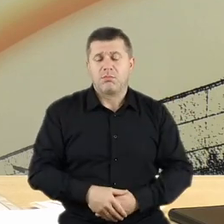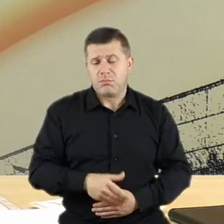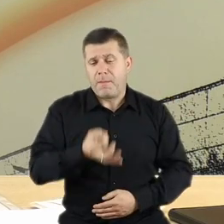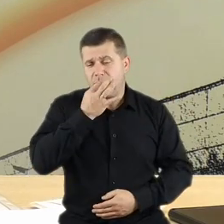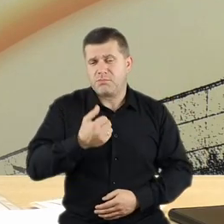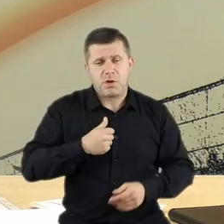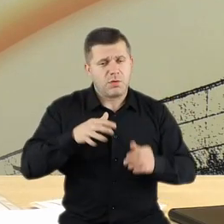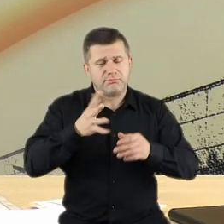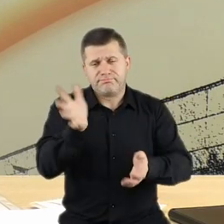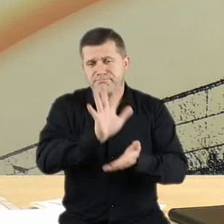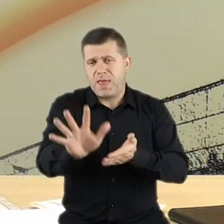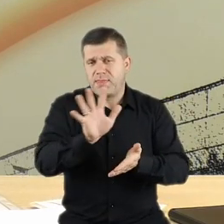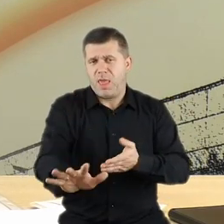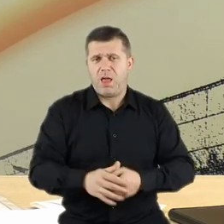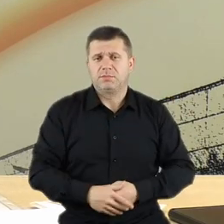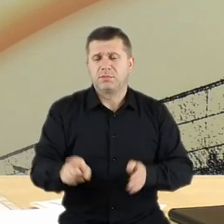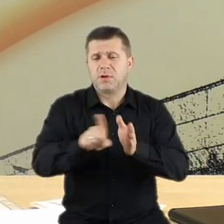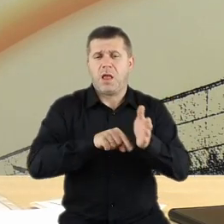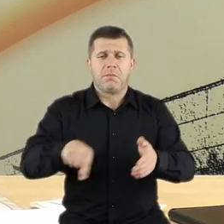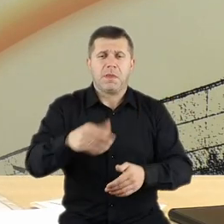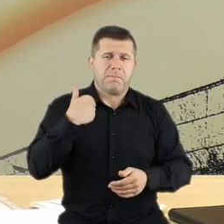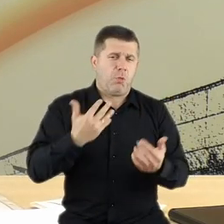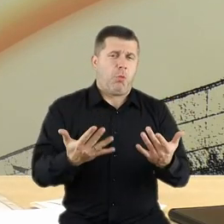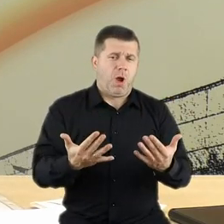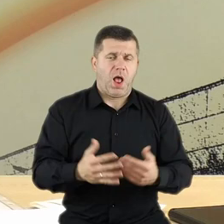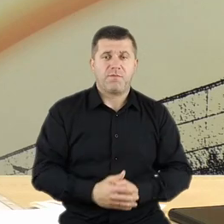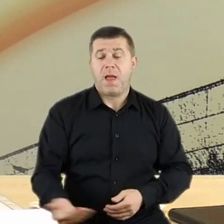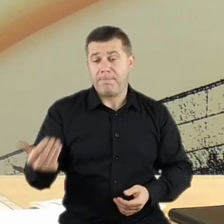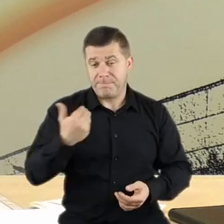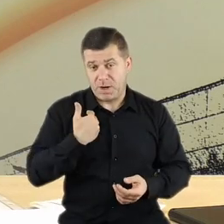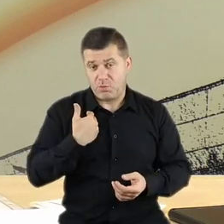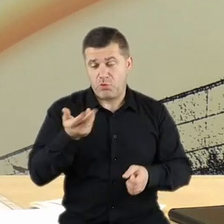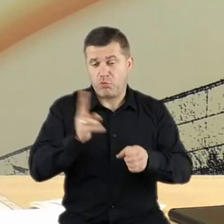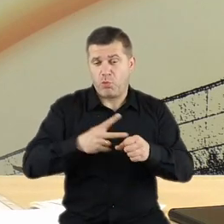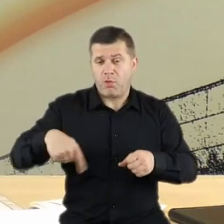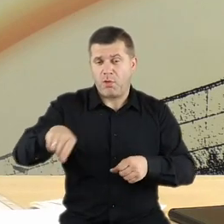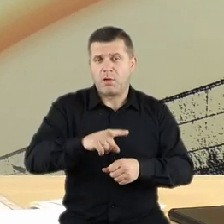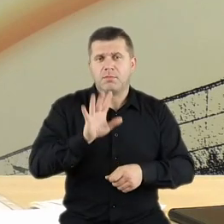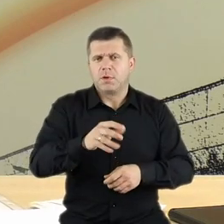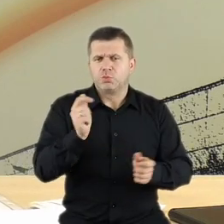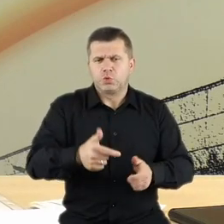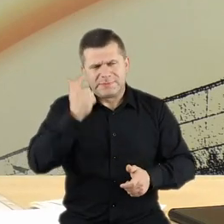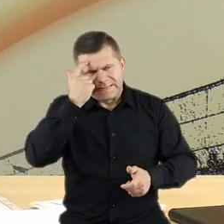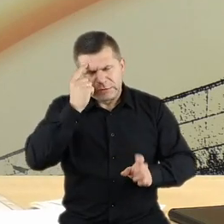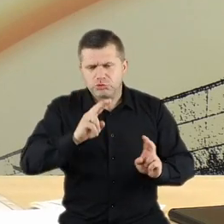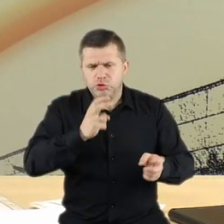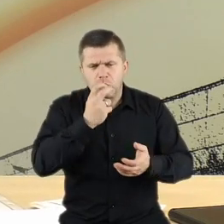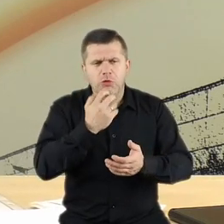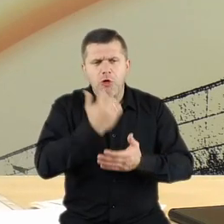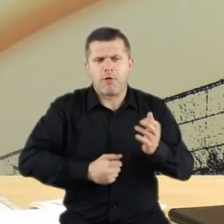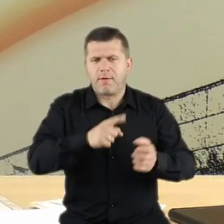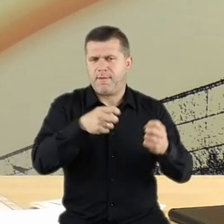15 no ten oto dla mnie były łatwe ale były takie no to musiałam skorzystać z Internetu